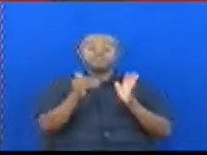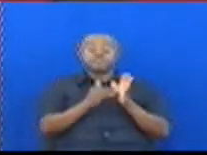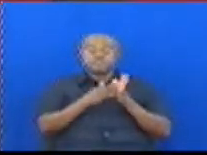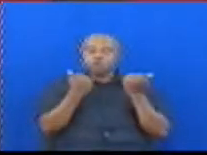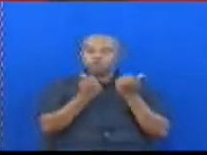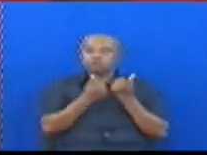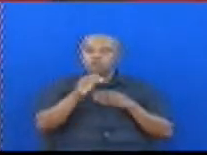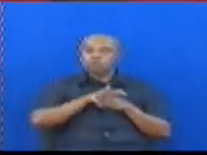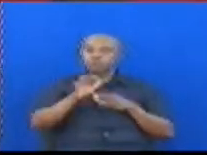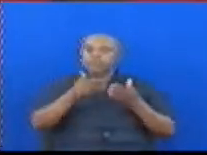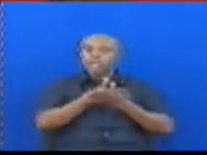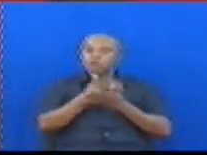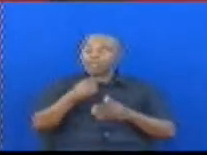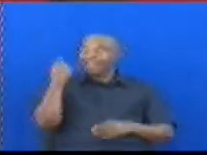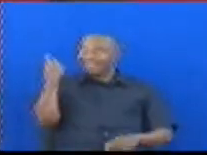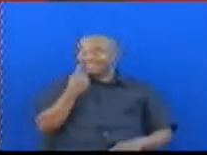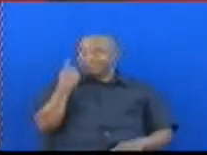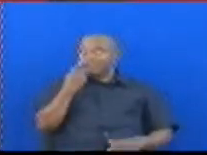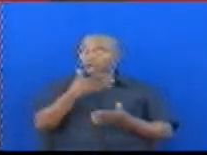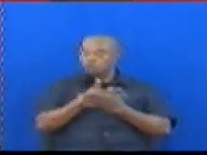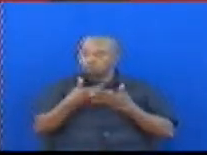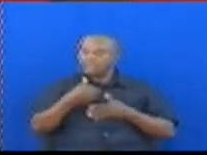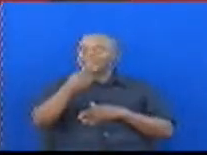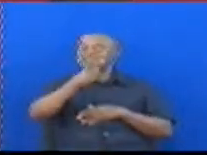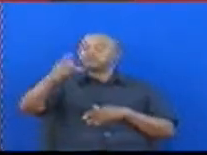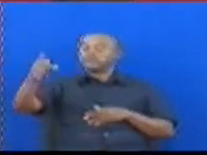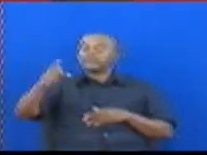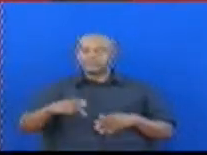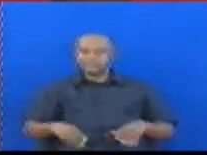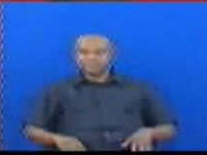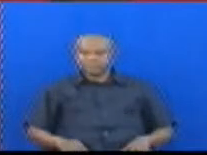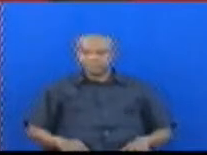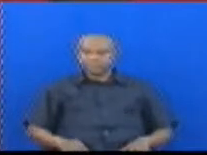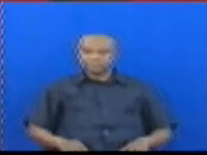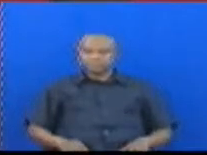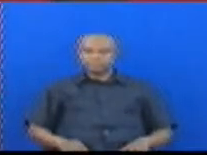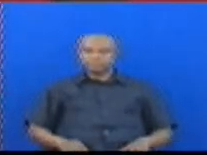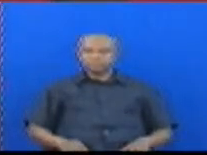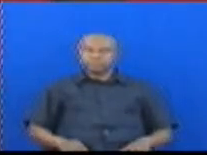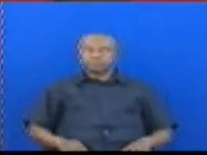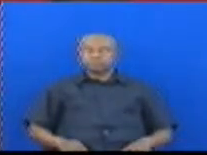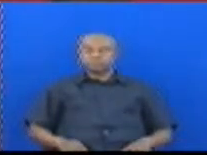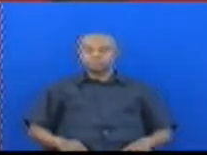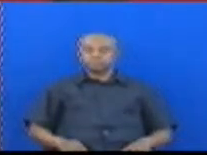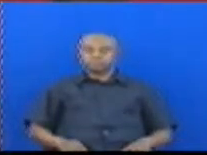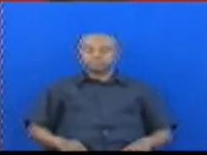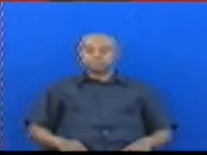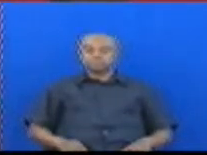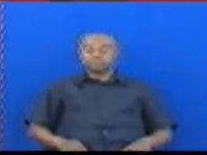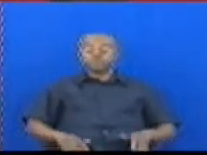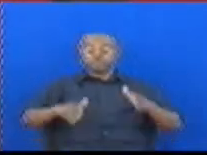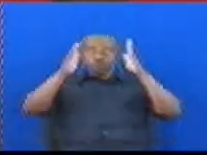ya taifa, lugha yetu ya Kiswahili. Mheshimiwa Naibu Spika,